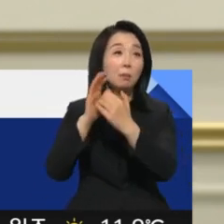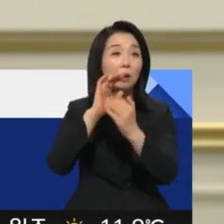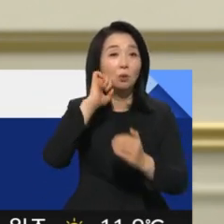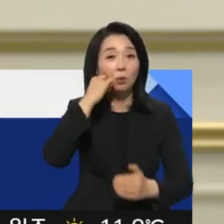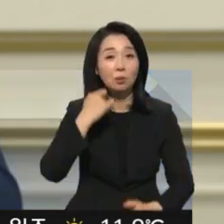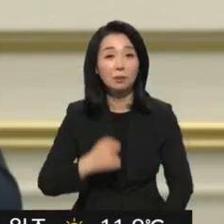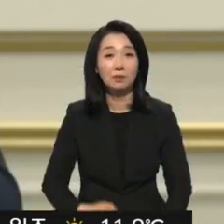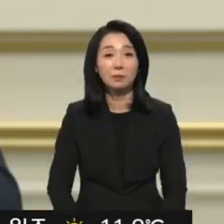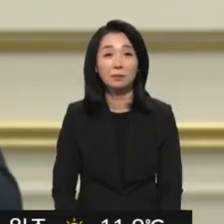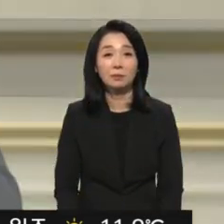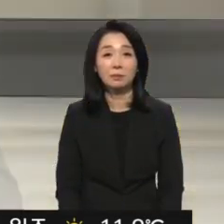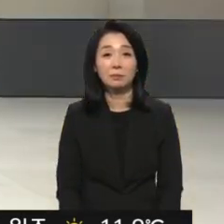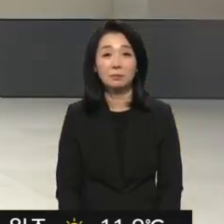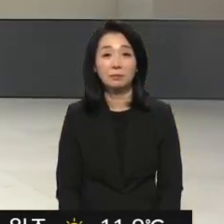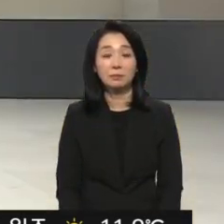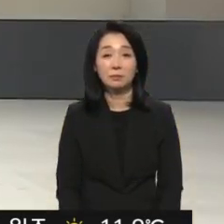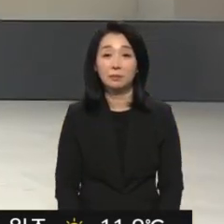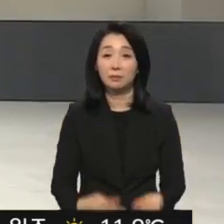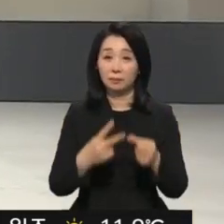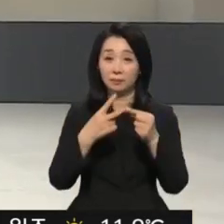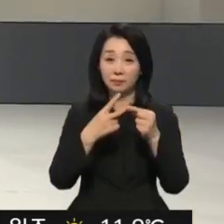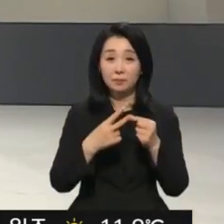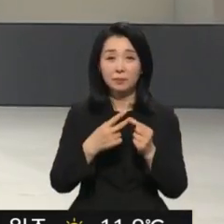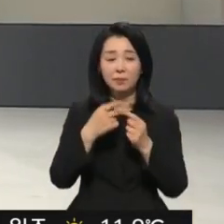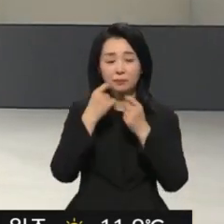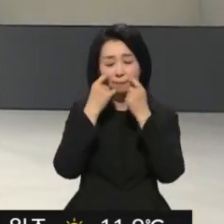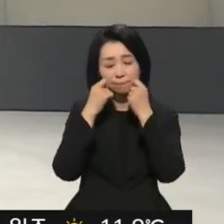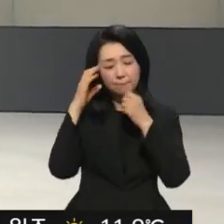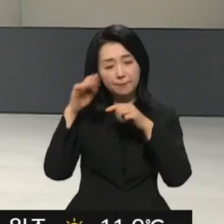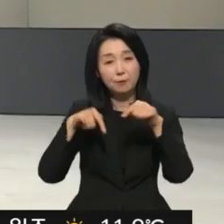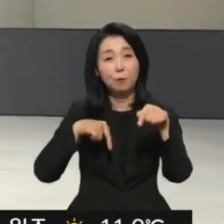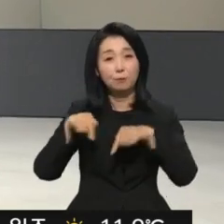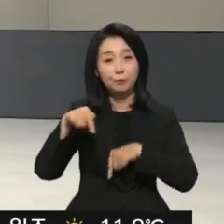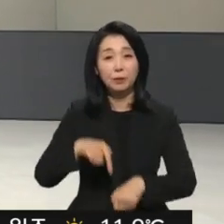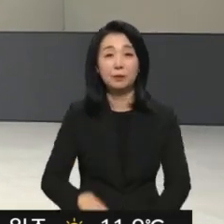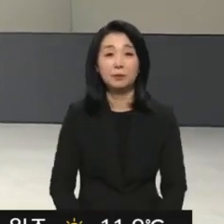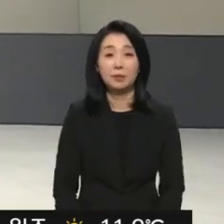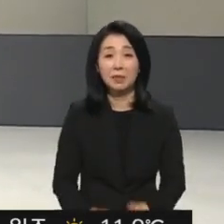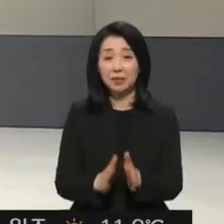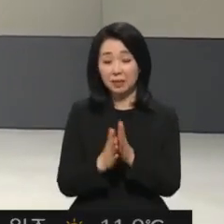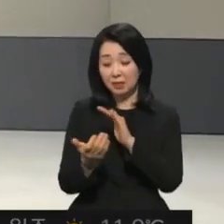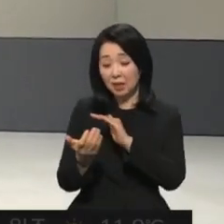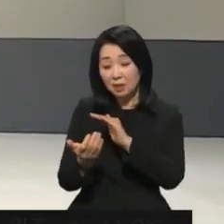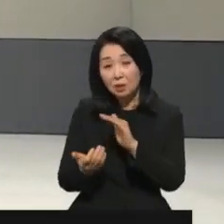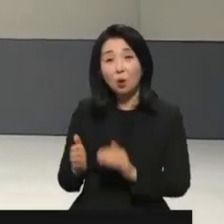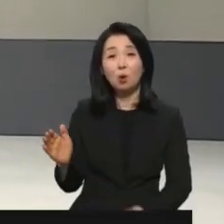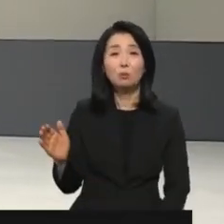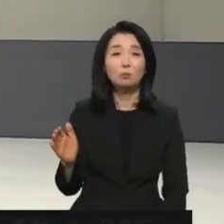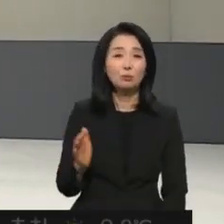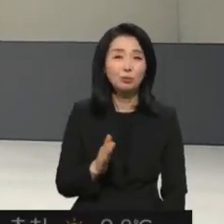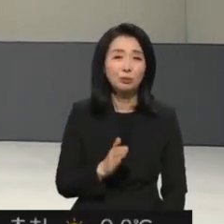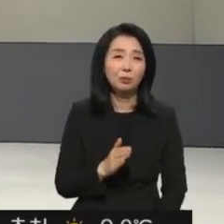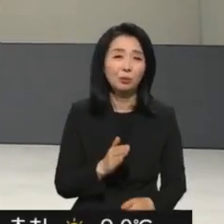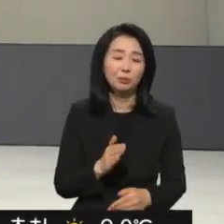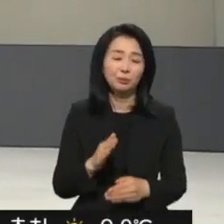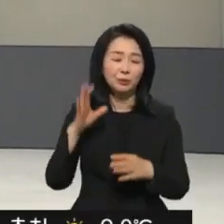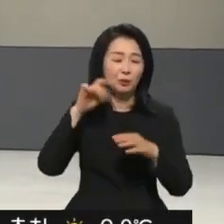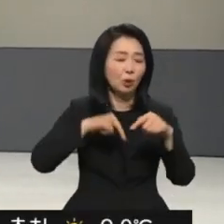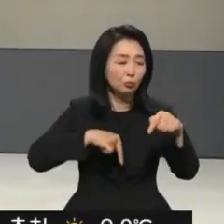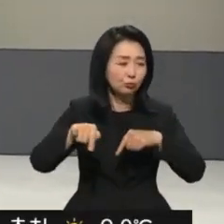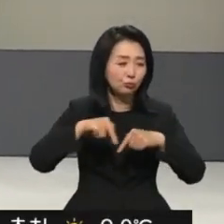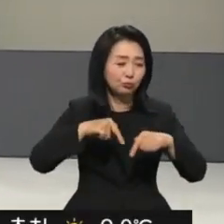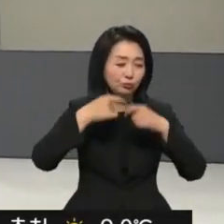쉽지 않습니다 두 번째 팩은 눈물의 청문회입니다 시작하기 전부터 진행하는 내내